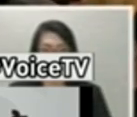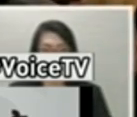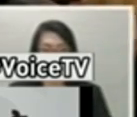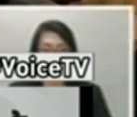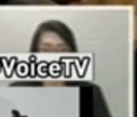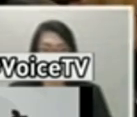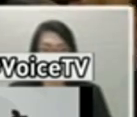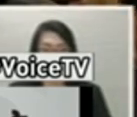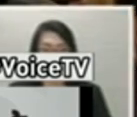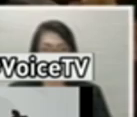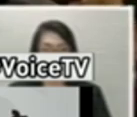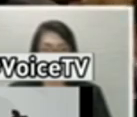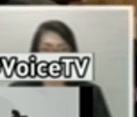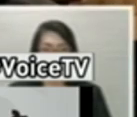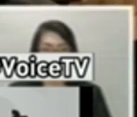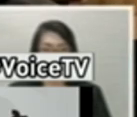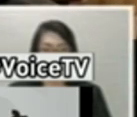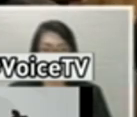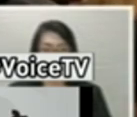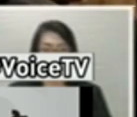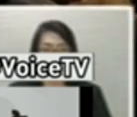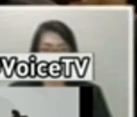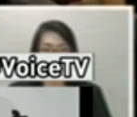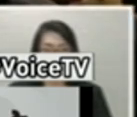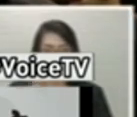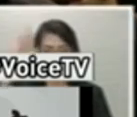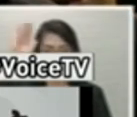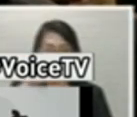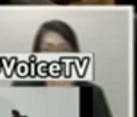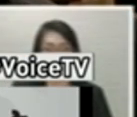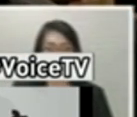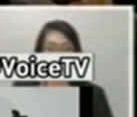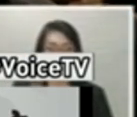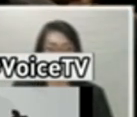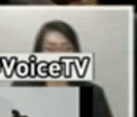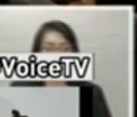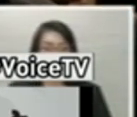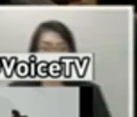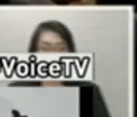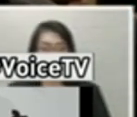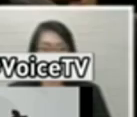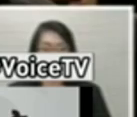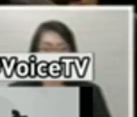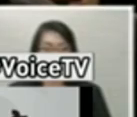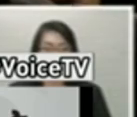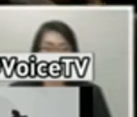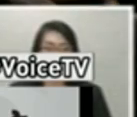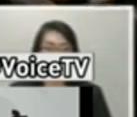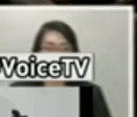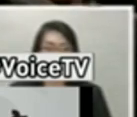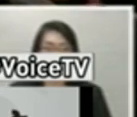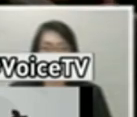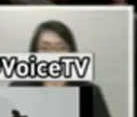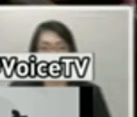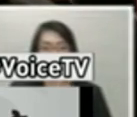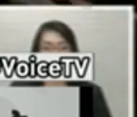เห็นไหม เห็นไหมว่าประชาธิปัตย์เขาเล่นกันสองหน้าอย่างนี้ยังไม่เข้าใจ นะ ครับ แม่และถ้าจะนำเรื่องกรรมาธิการวิสามัญศึกษ